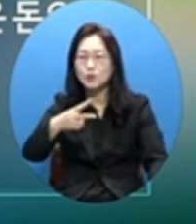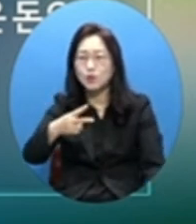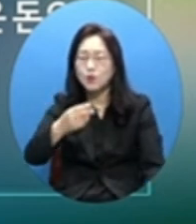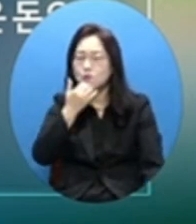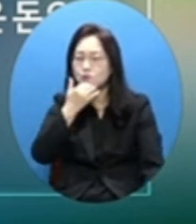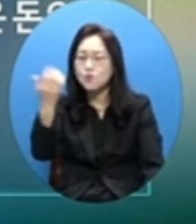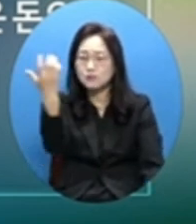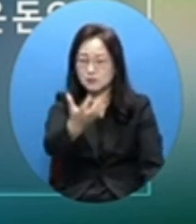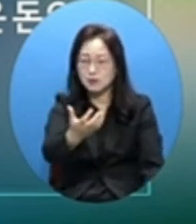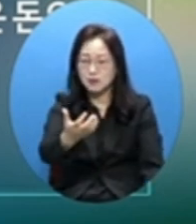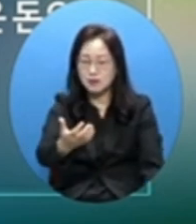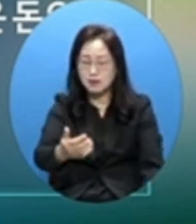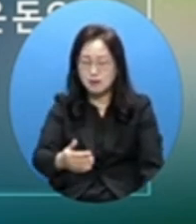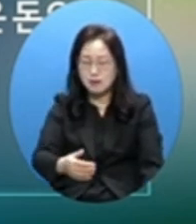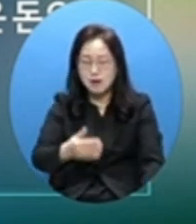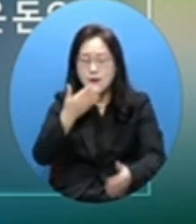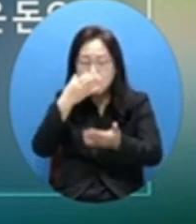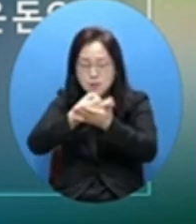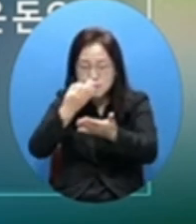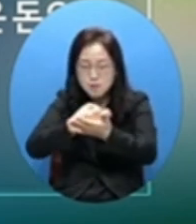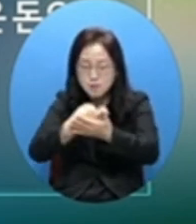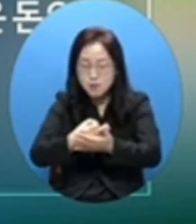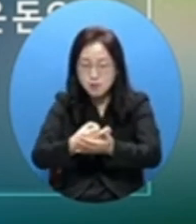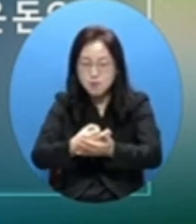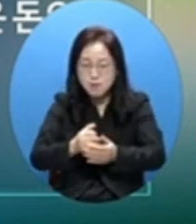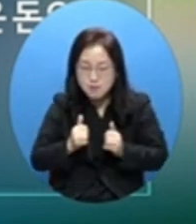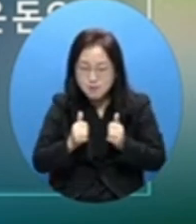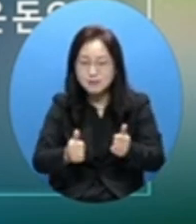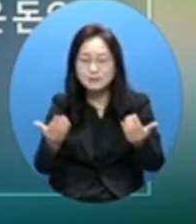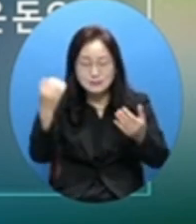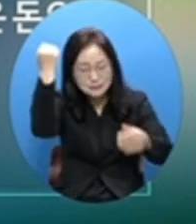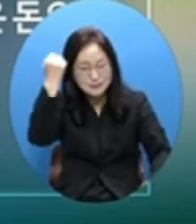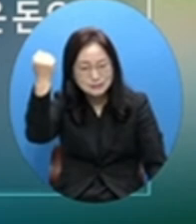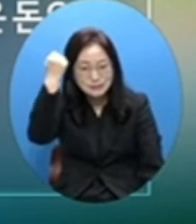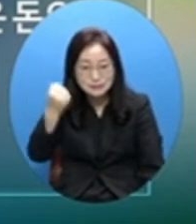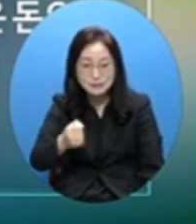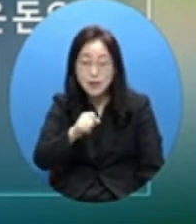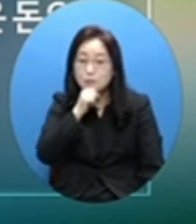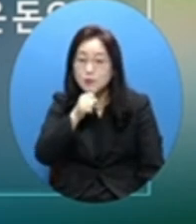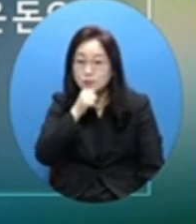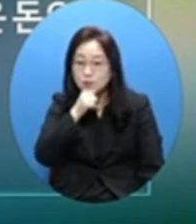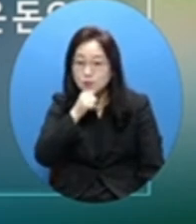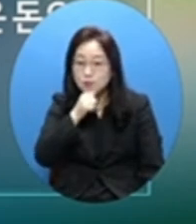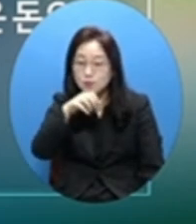일을 다 합니다. 성인이 되어 명동의 고급 식당에